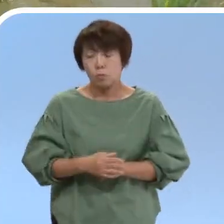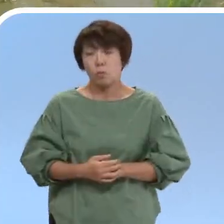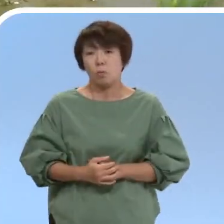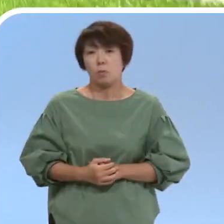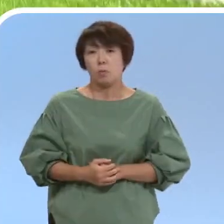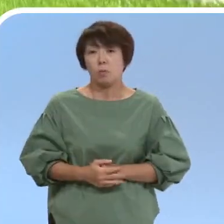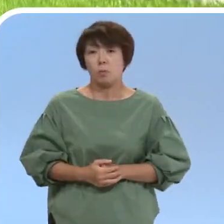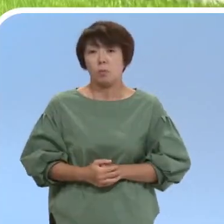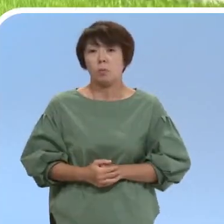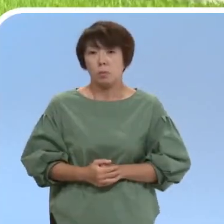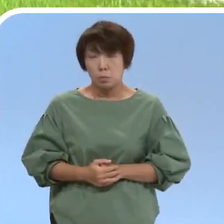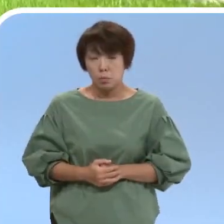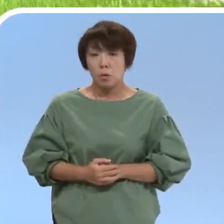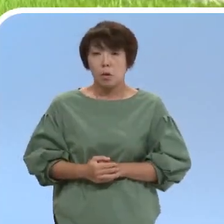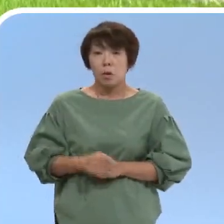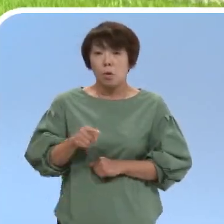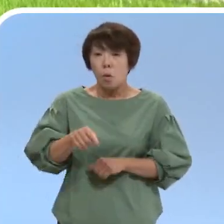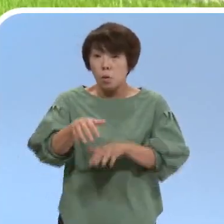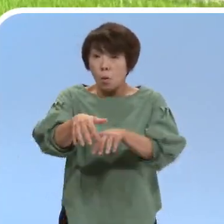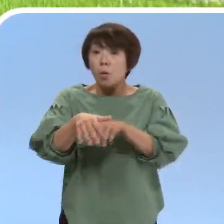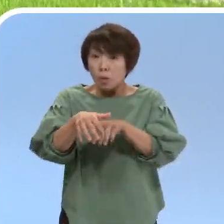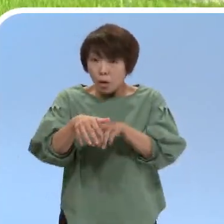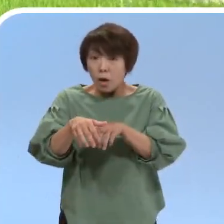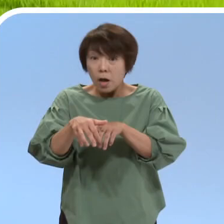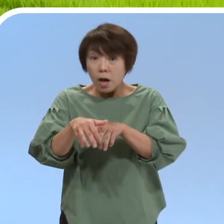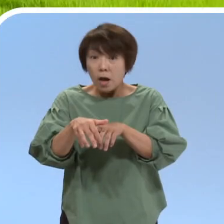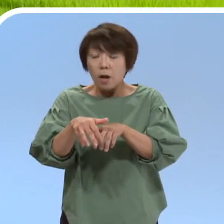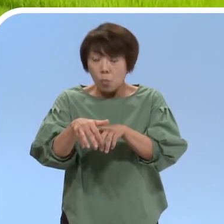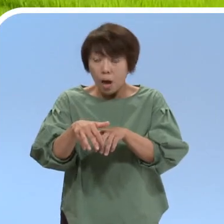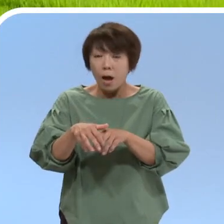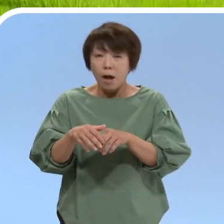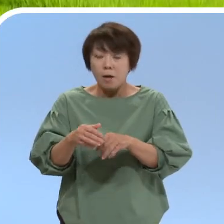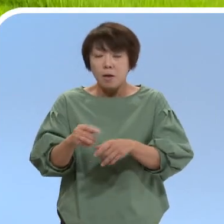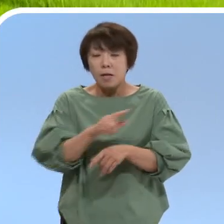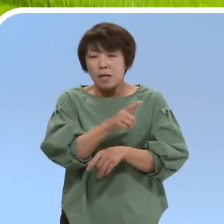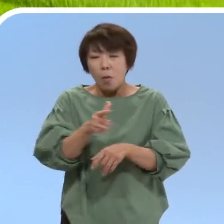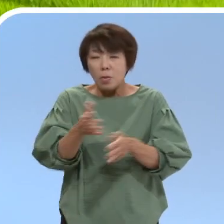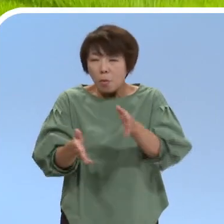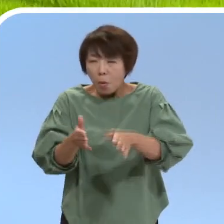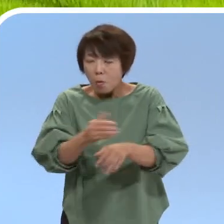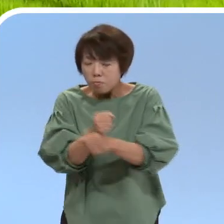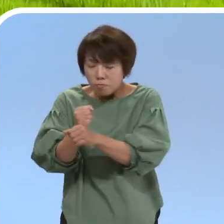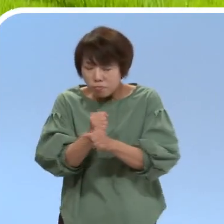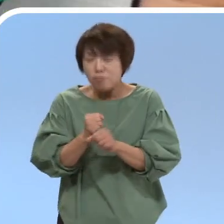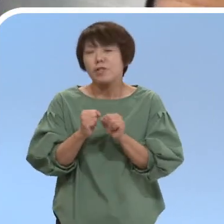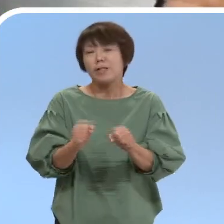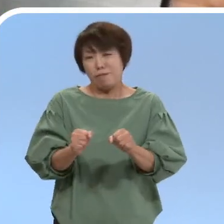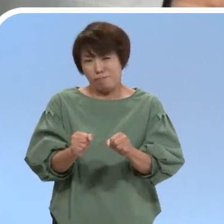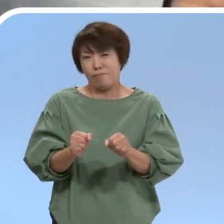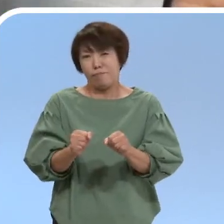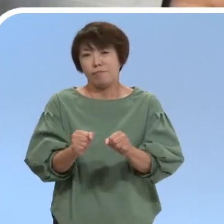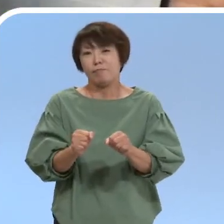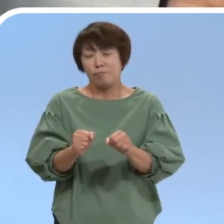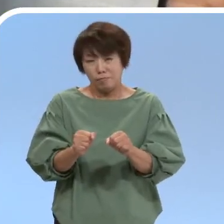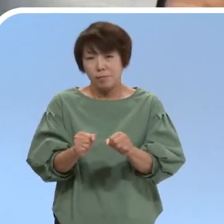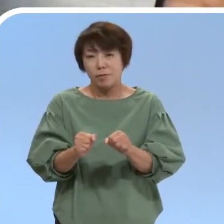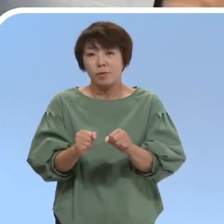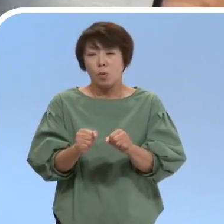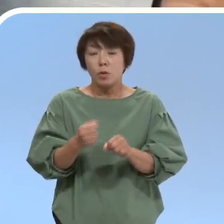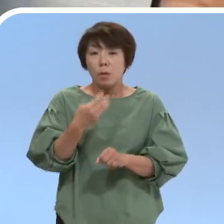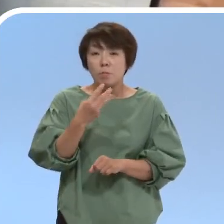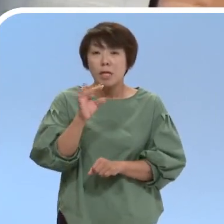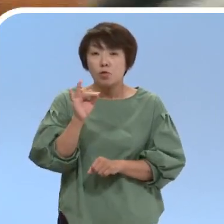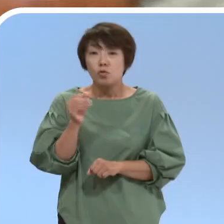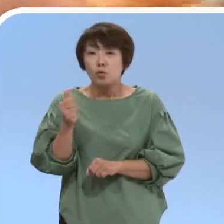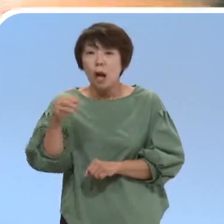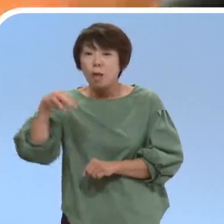。 ニコニコファームの玉ねぎは有機肥料や栽培法に独自の工夫をして、みつた